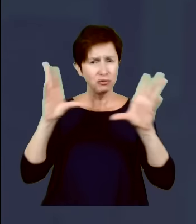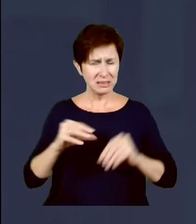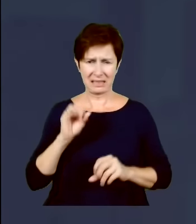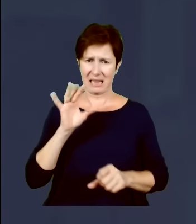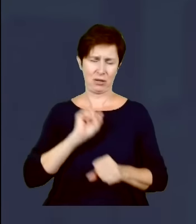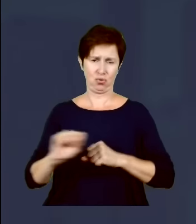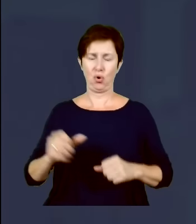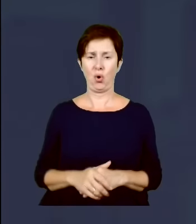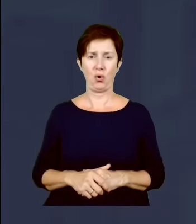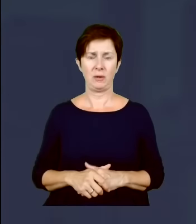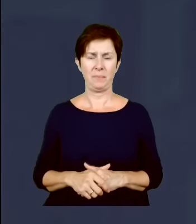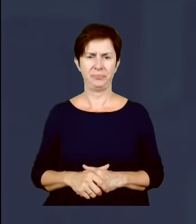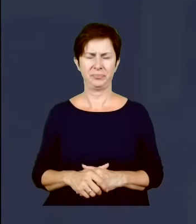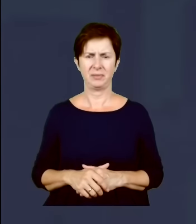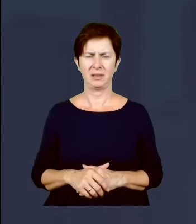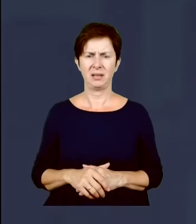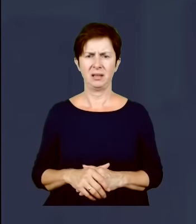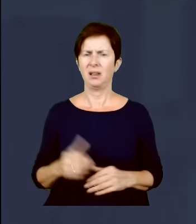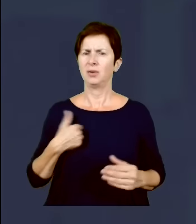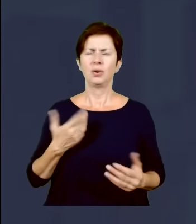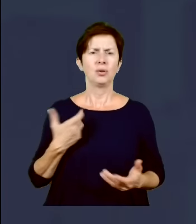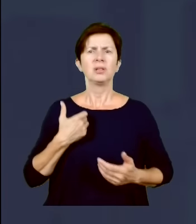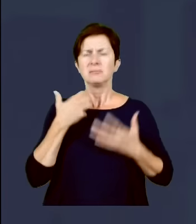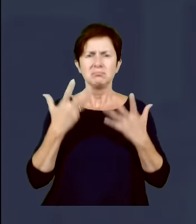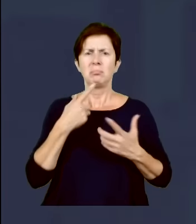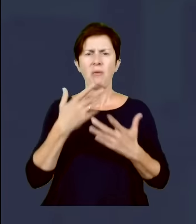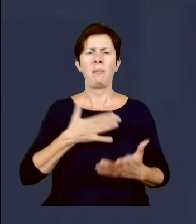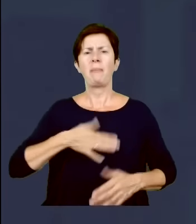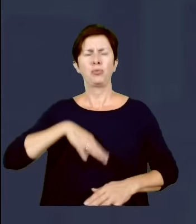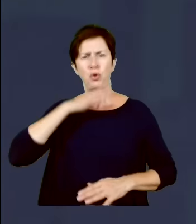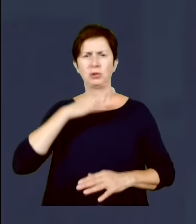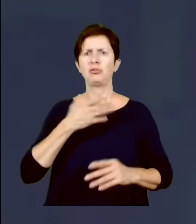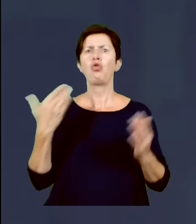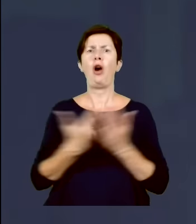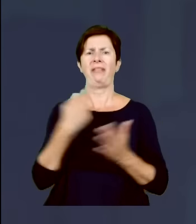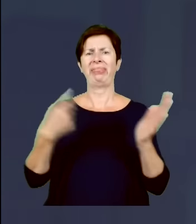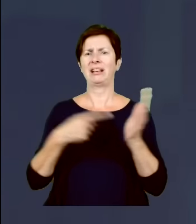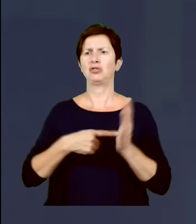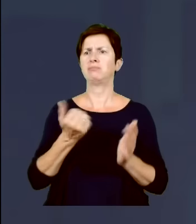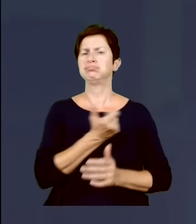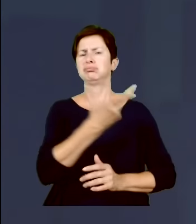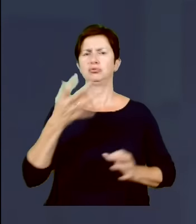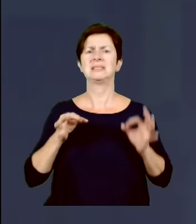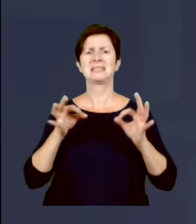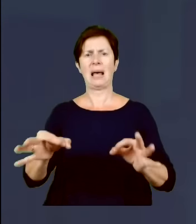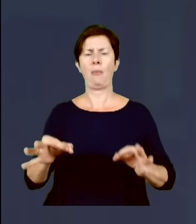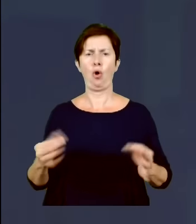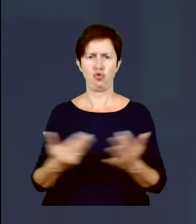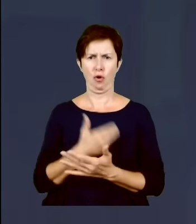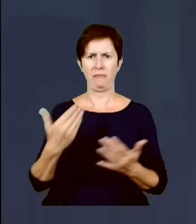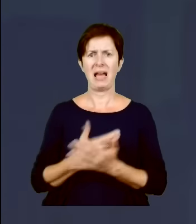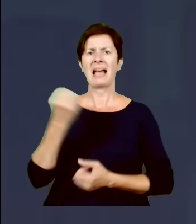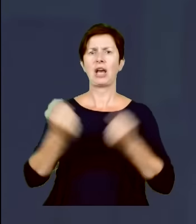i ja bym skończył z tymi tysiącami samochodów nowych służbowych ja bym skończył z tymi tysiącami kierowców zatrudnionych po to